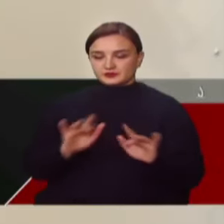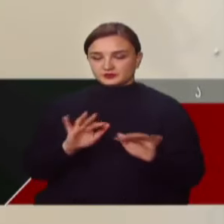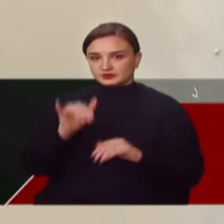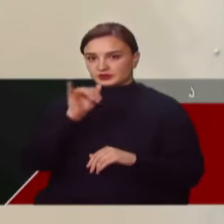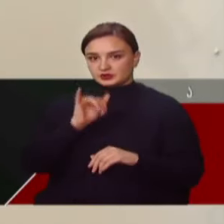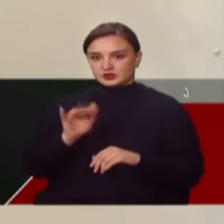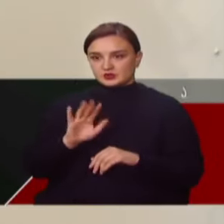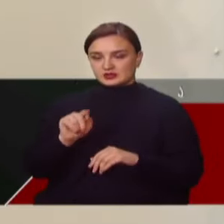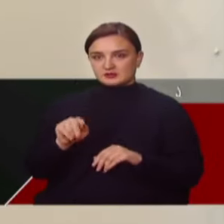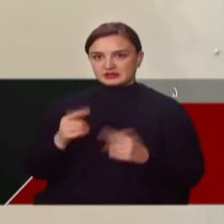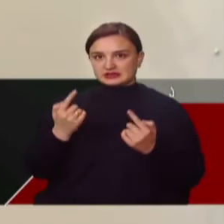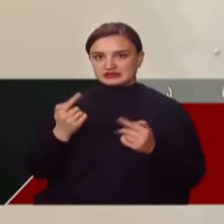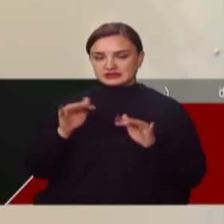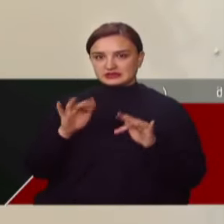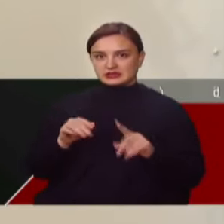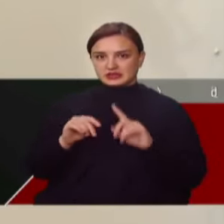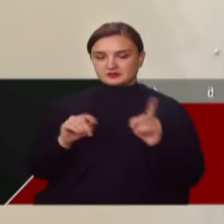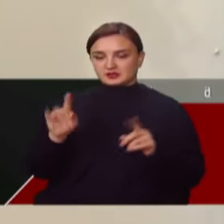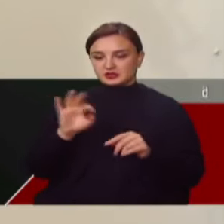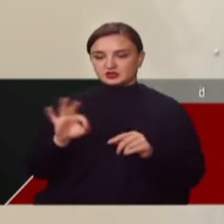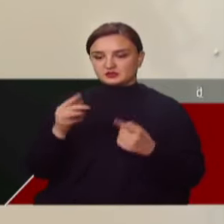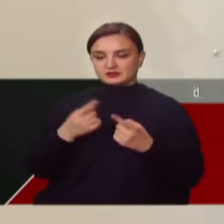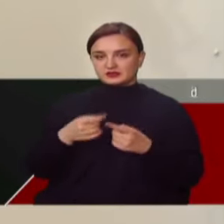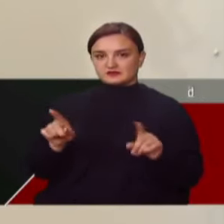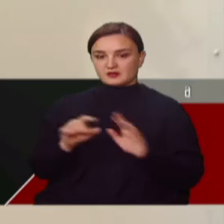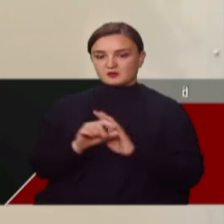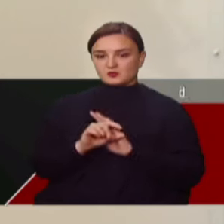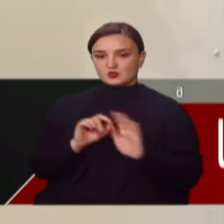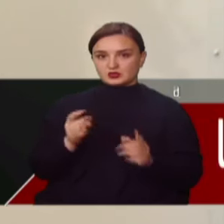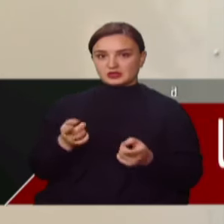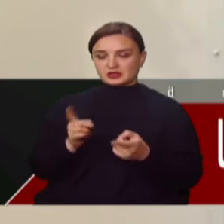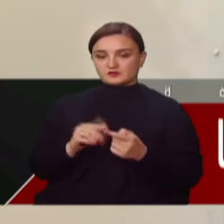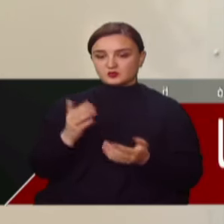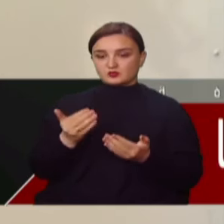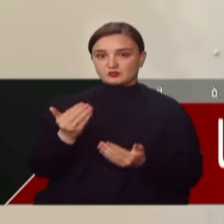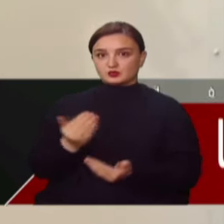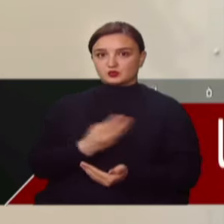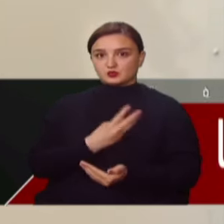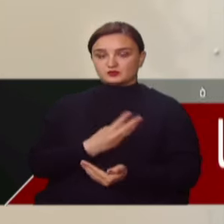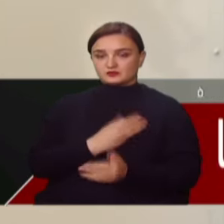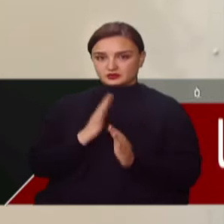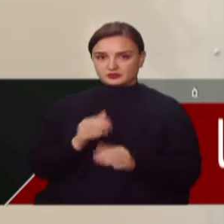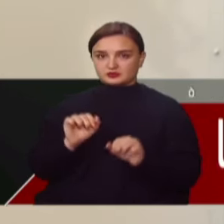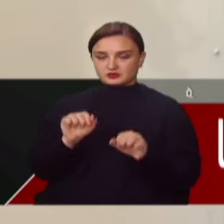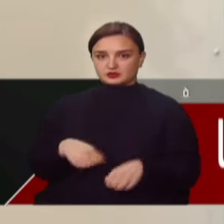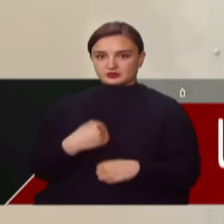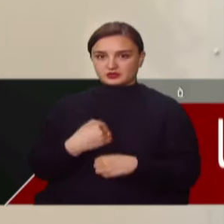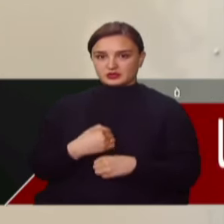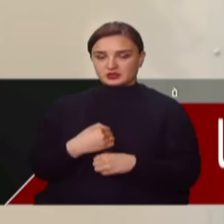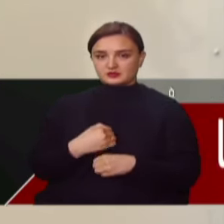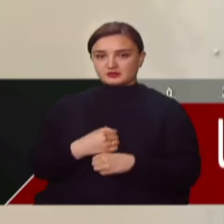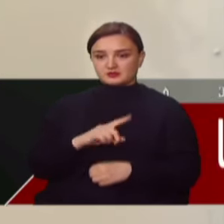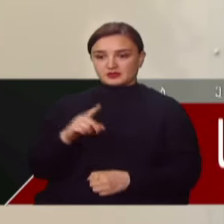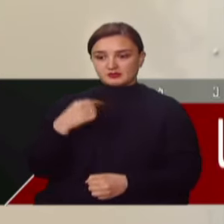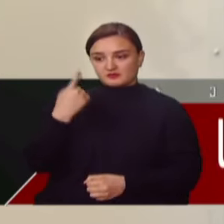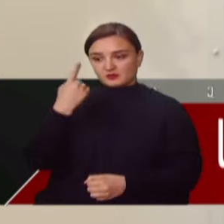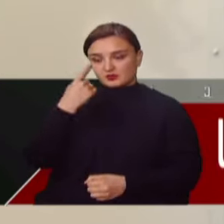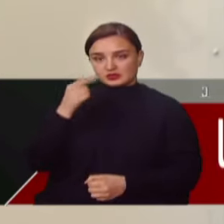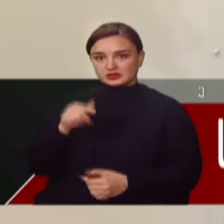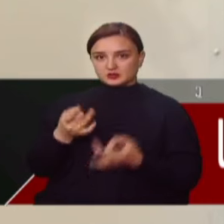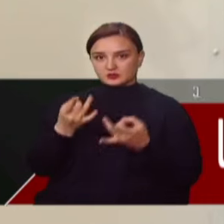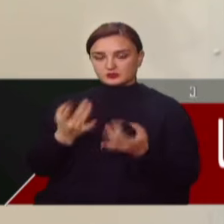საქმე დიდ პალატაში წაიღონ, რაც შეეხება სხვა მუხთან მიმართებით, თუმცა ამის სურვილი ექნება შეუძლიათ ეს გააკეთონ, მაგრამ გონია ჩვენ რომ ეს